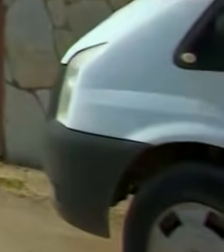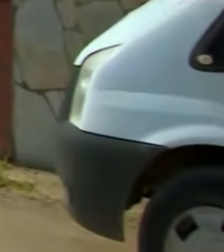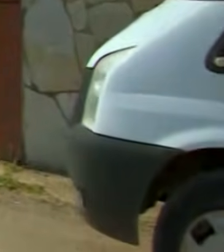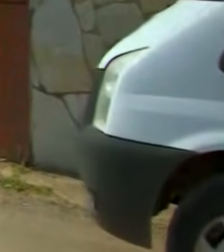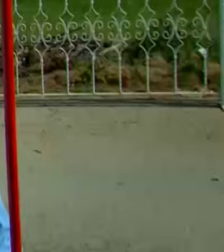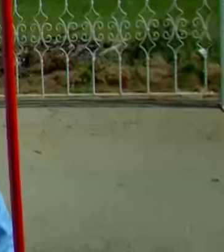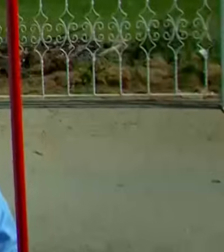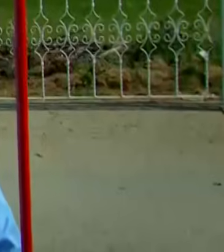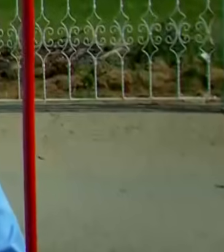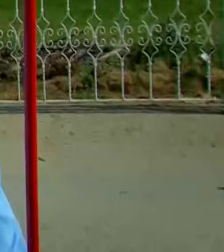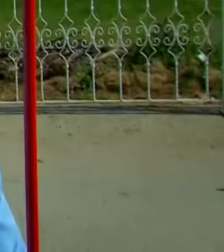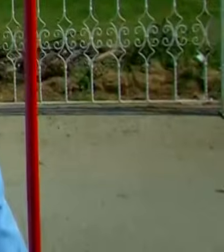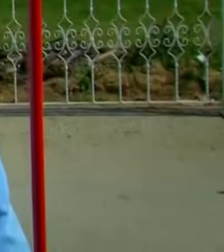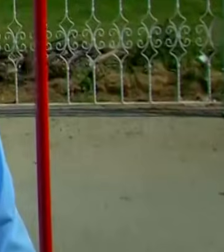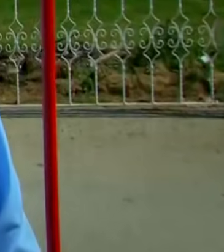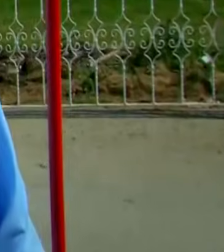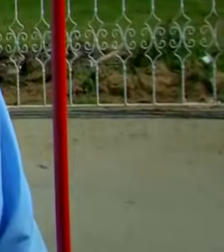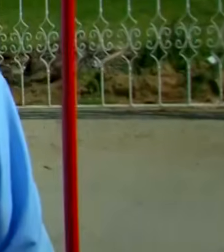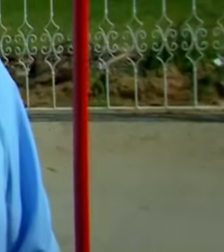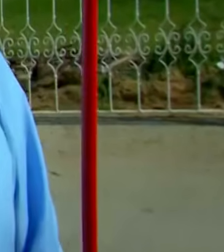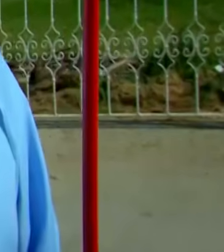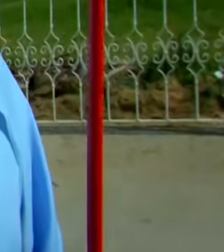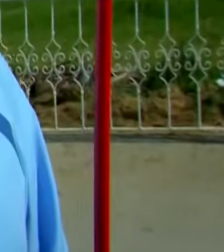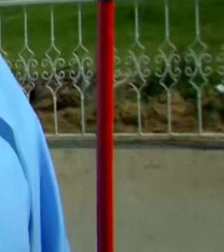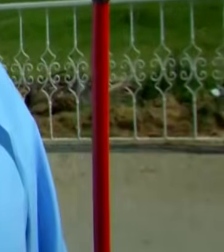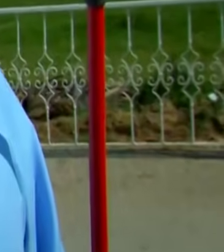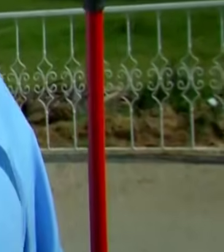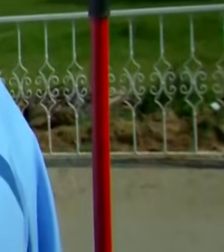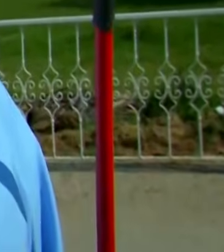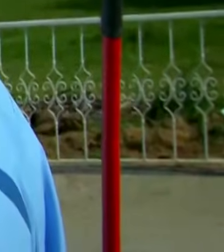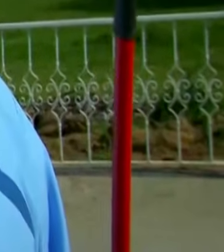doğru yürüyen Badire, kafasını kaldırdığında villaya geldiğini gördü.